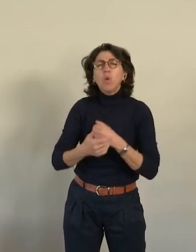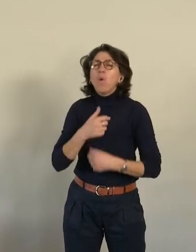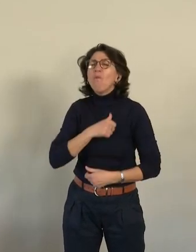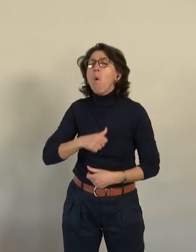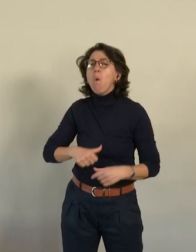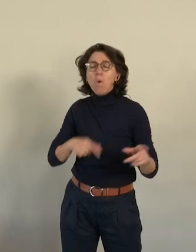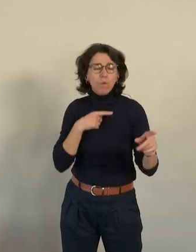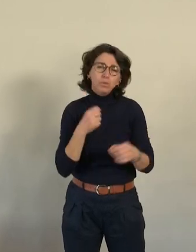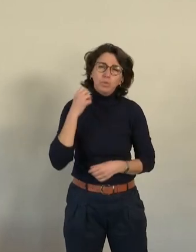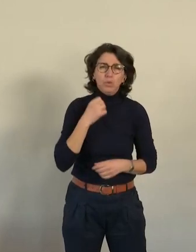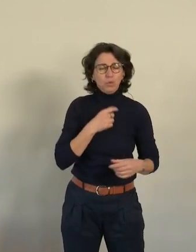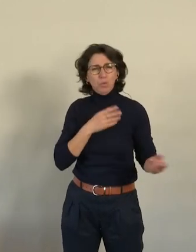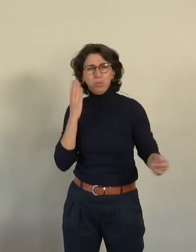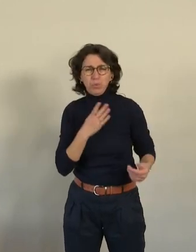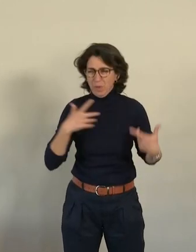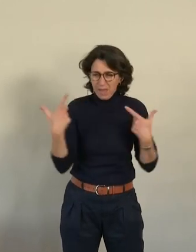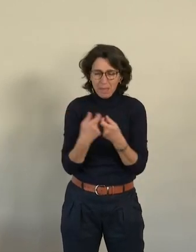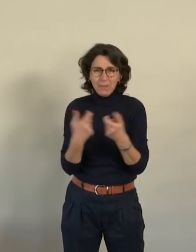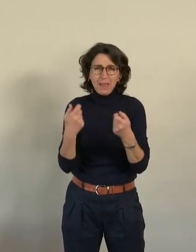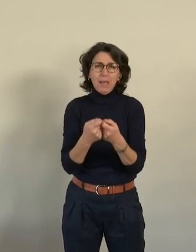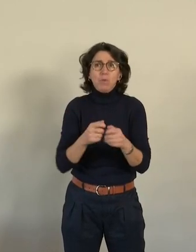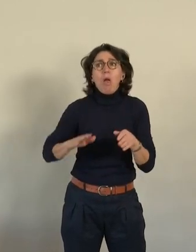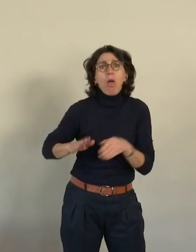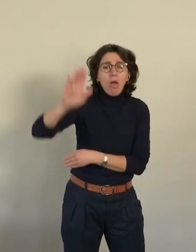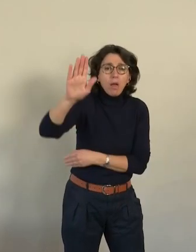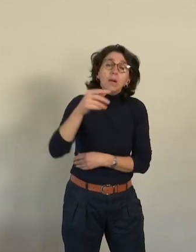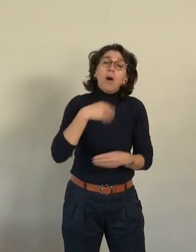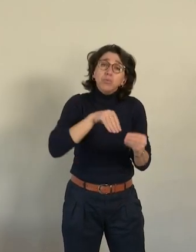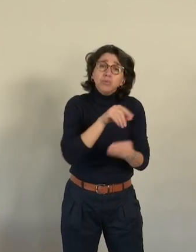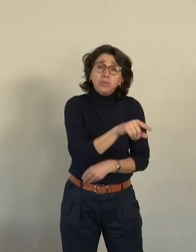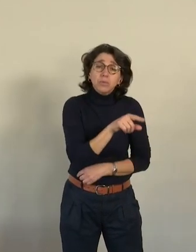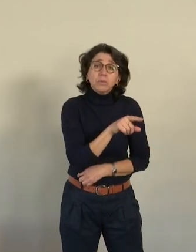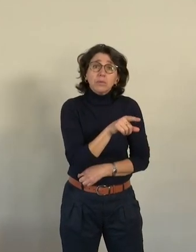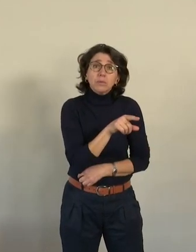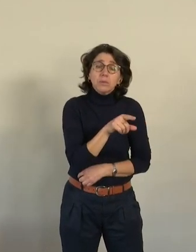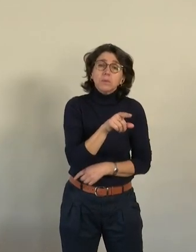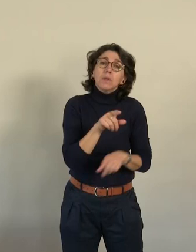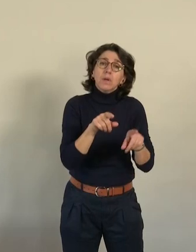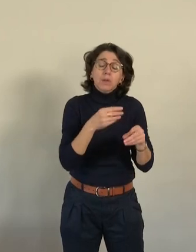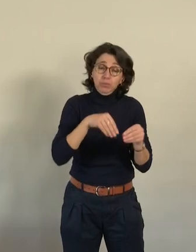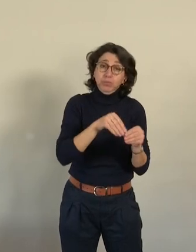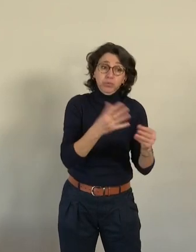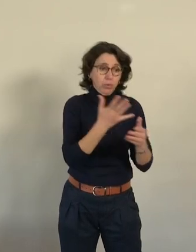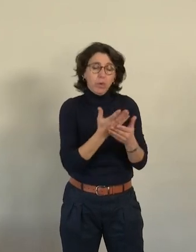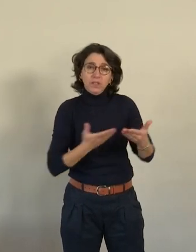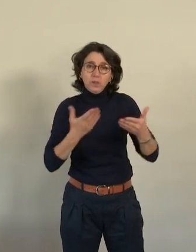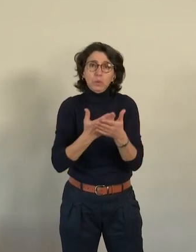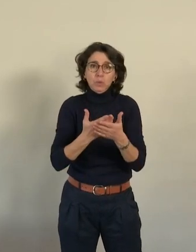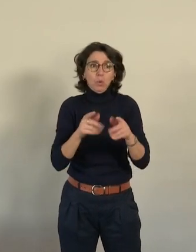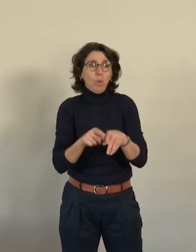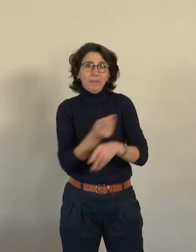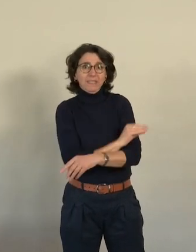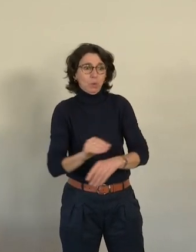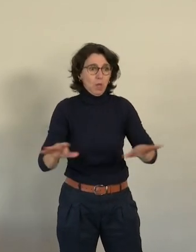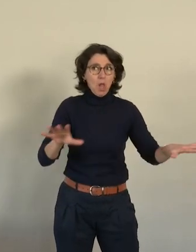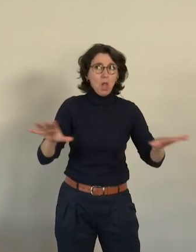besoins accru énorme on le sait aussi et puis qui doivent aussi subir l'insécurité endémique qui pollue notre territoire